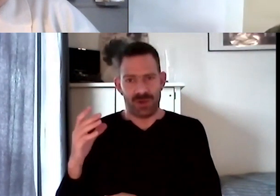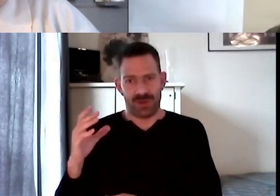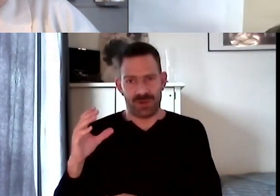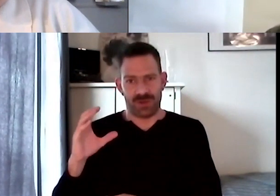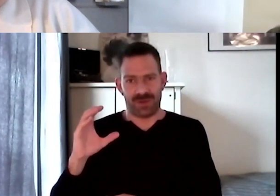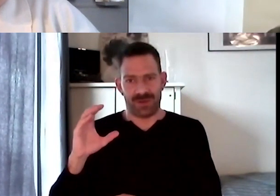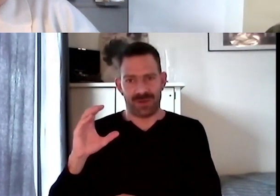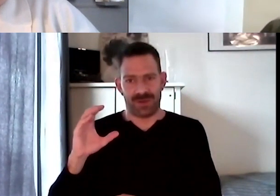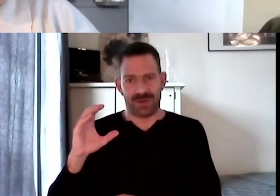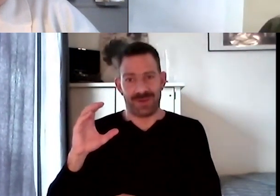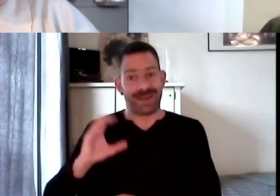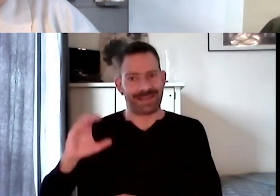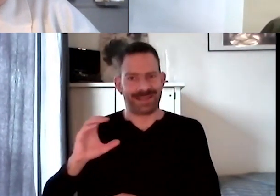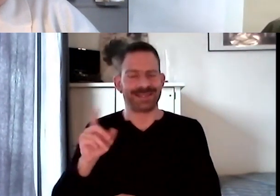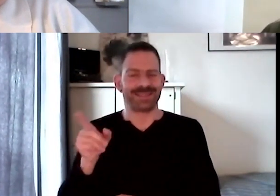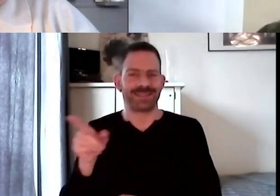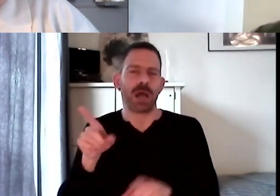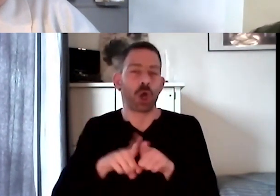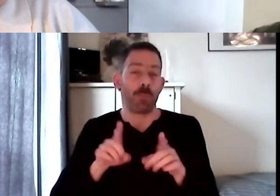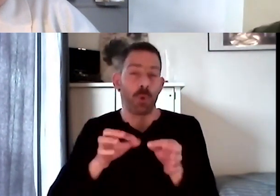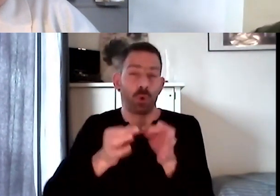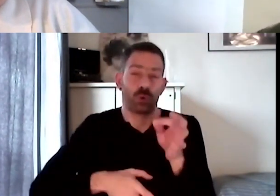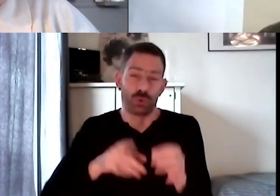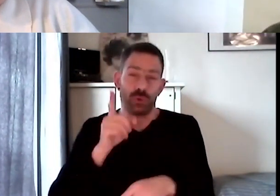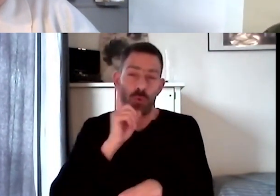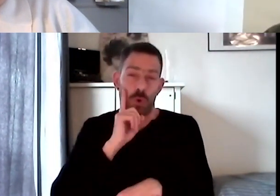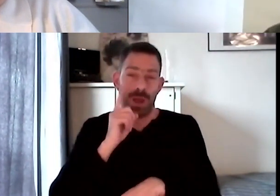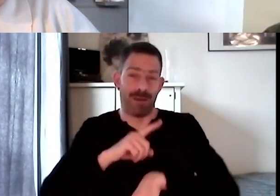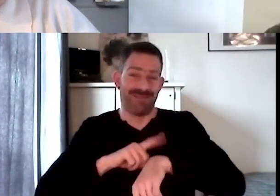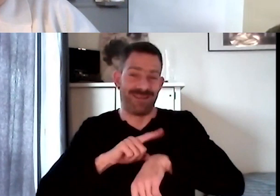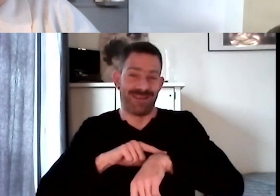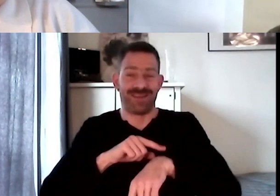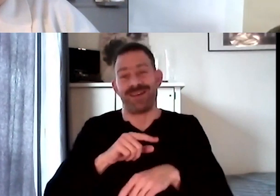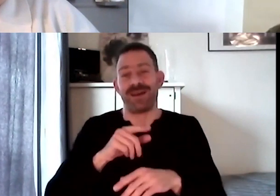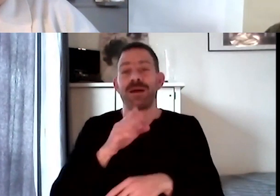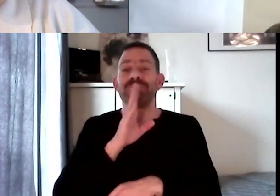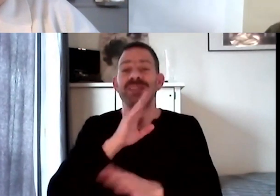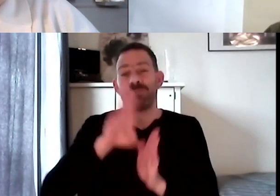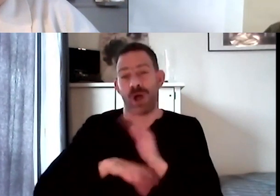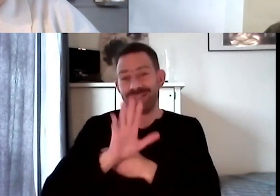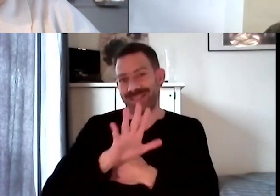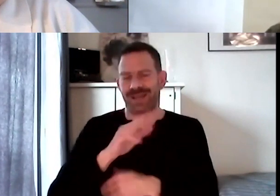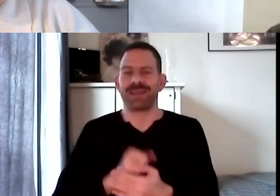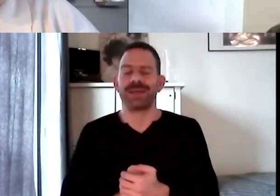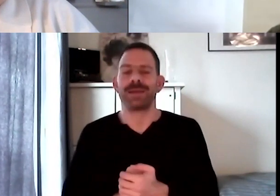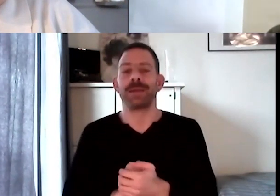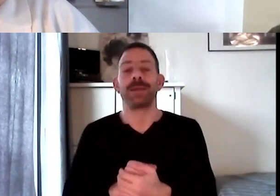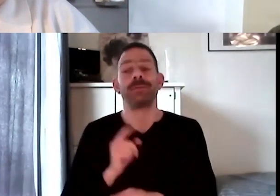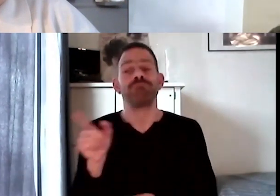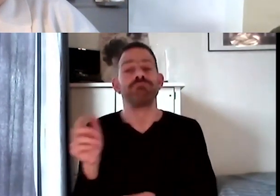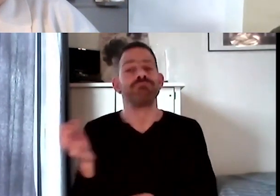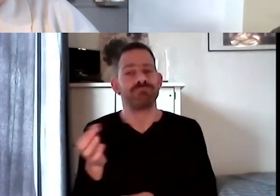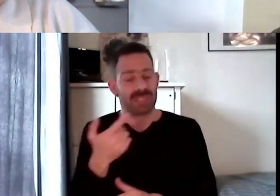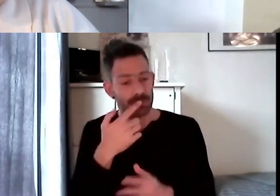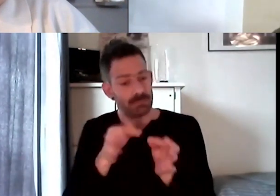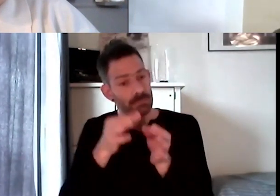un peu sous forme de conclusion, parce que nous arrivons, il est 11h54, nous dit qu'en fait, le bilan de compétences, c'est